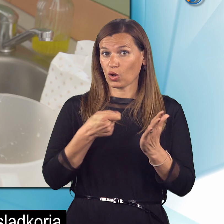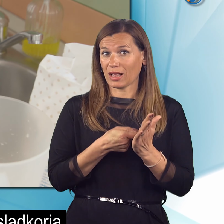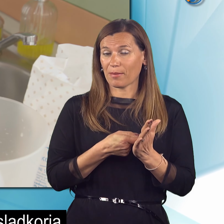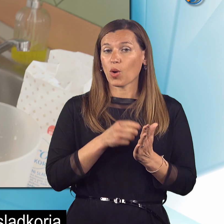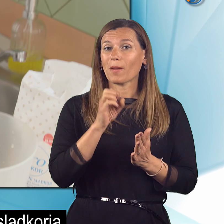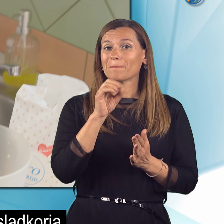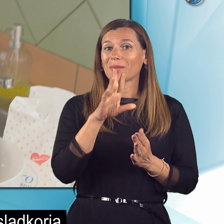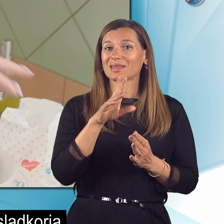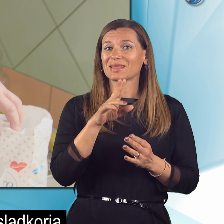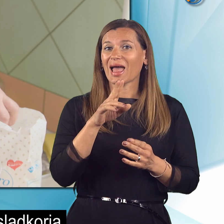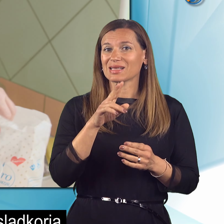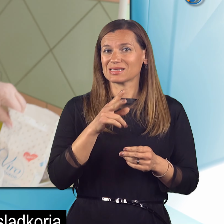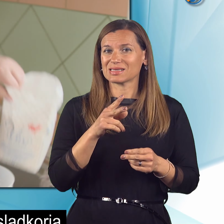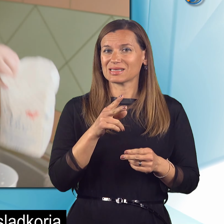Dodamo 15 dek sladkorja.